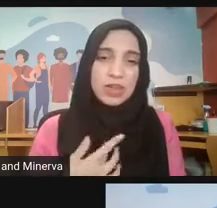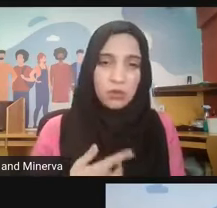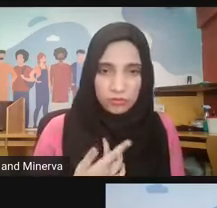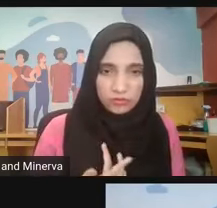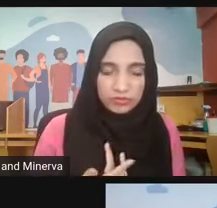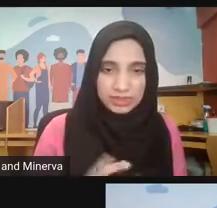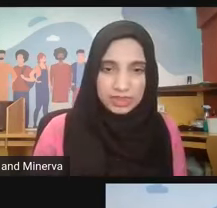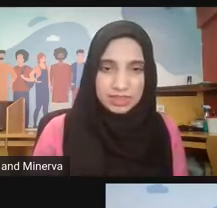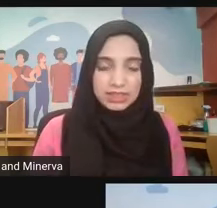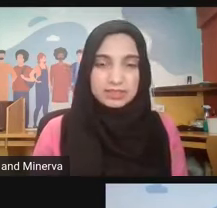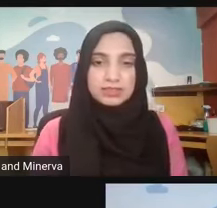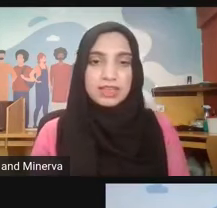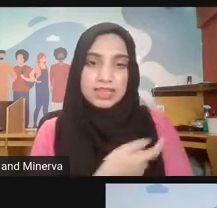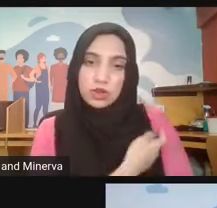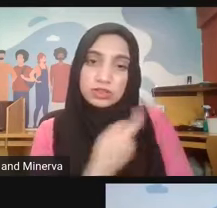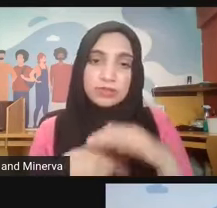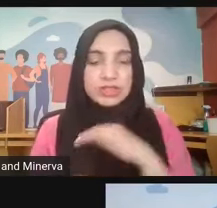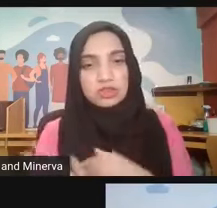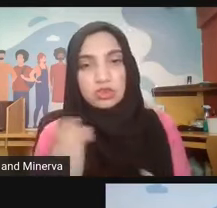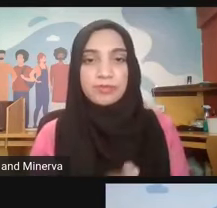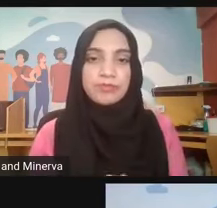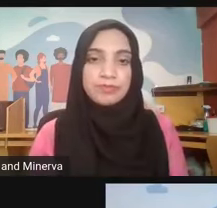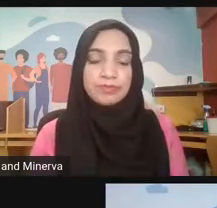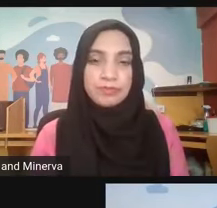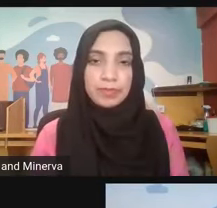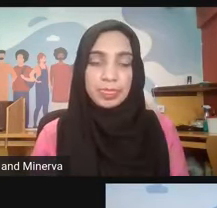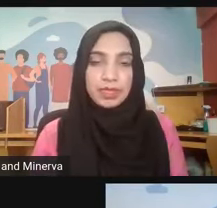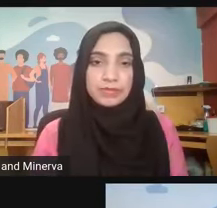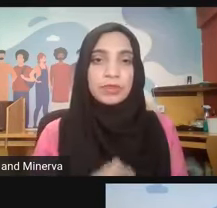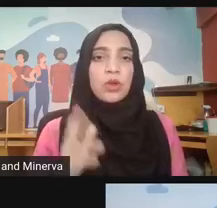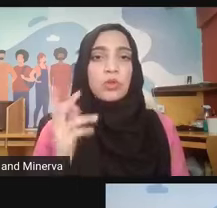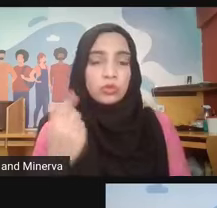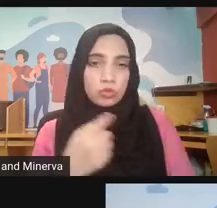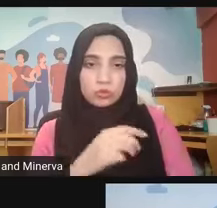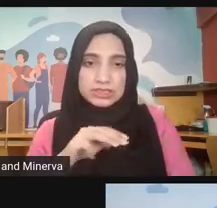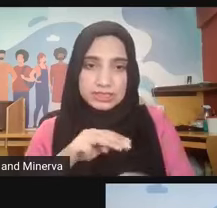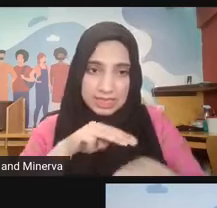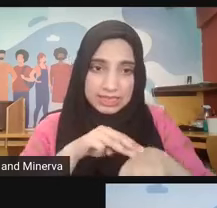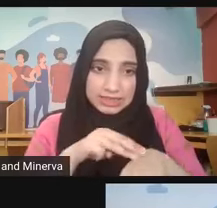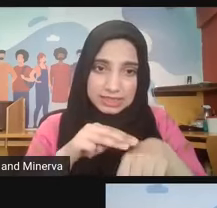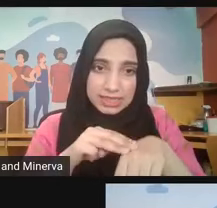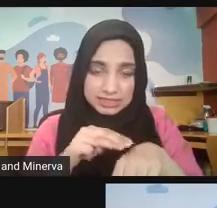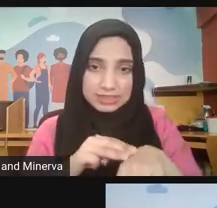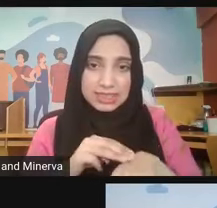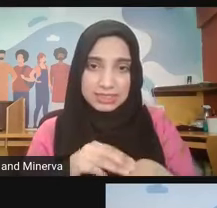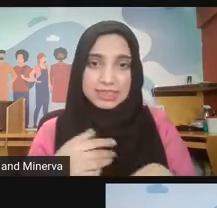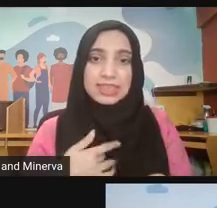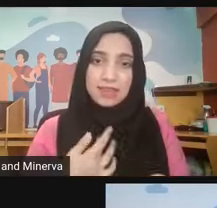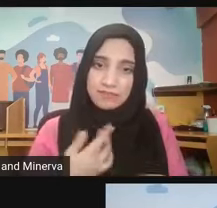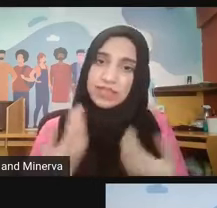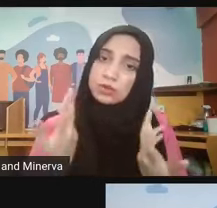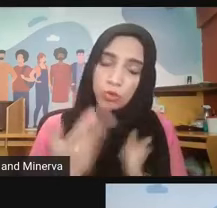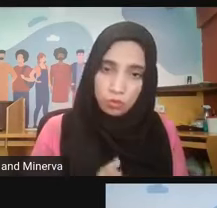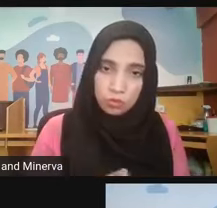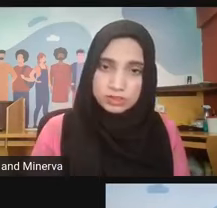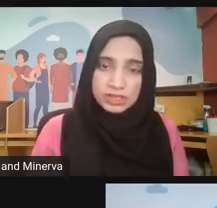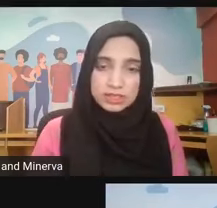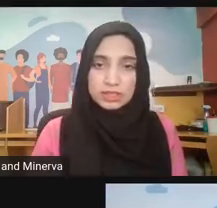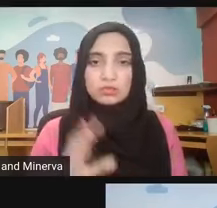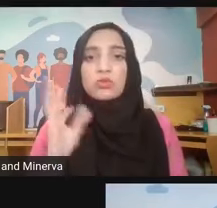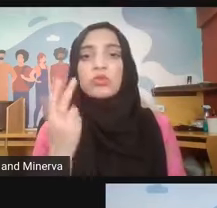आपको अभी दिखाए थे उनमें से कुछ चीजें टच करने से पता चल जाएंगी और कुछ चीजें देखने से पता चल